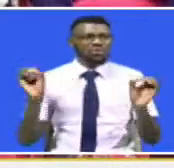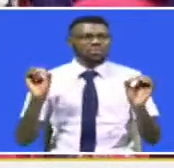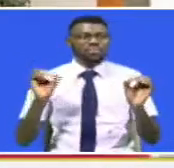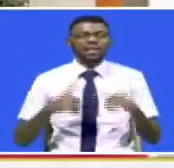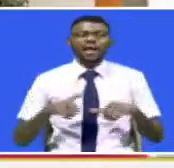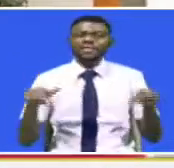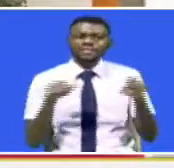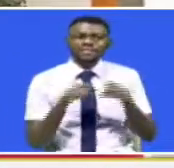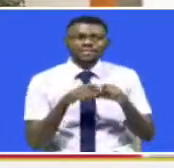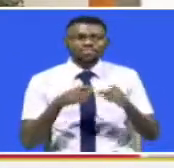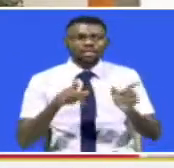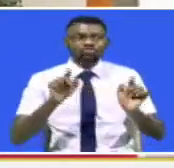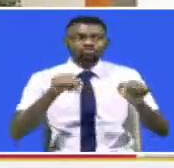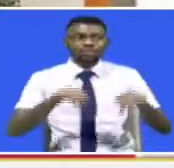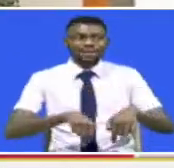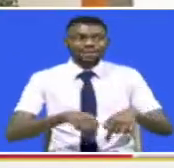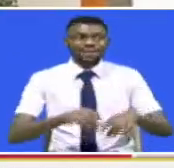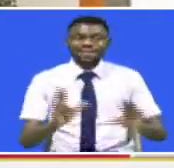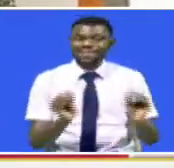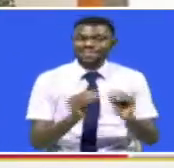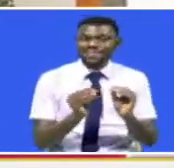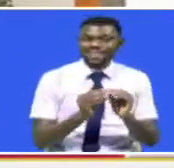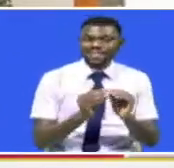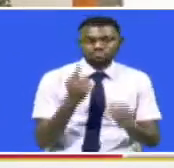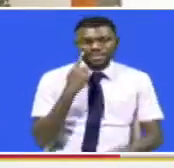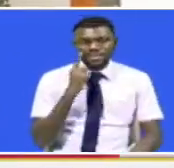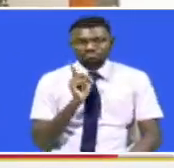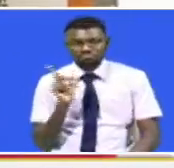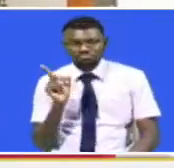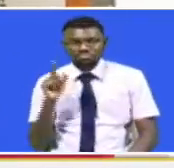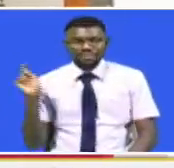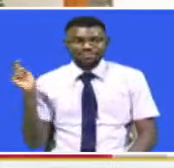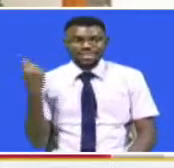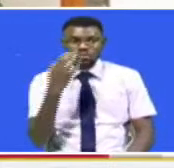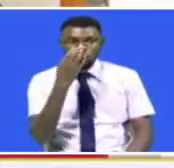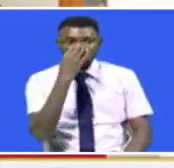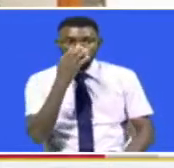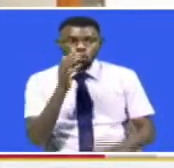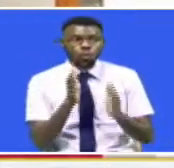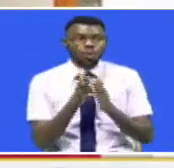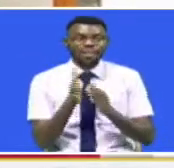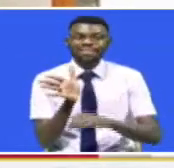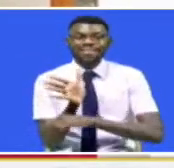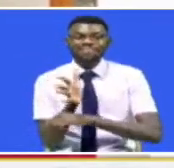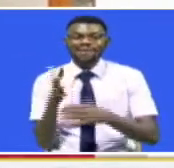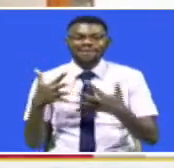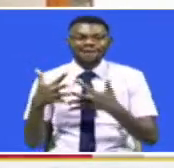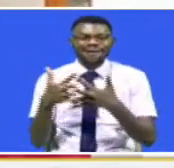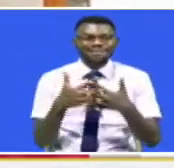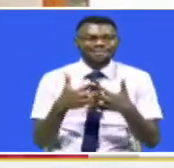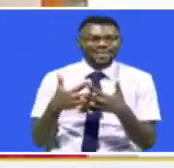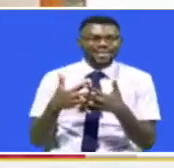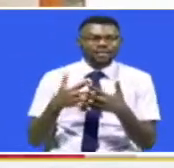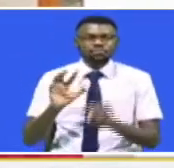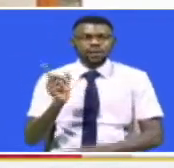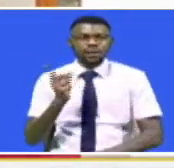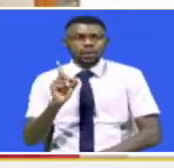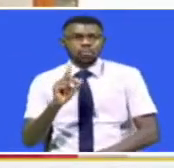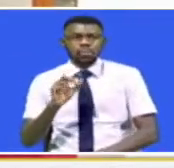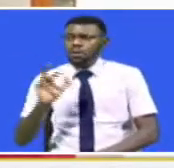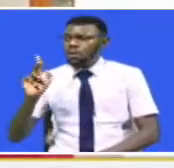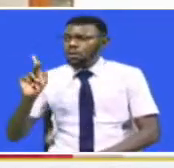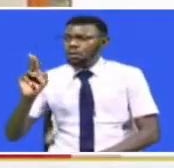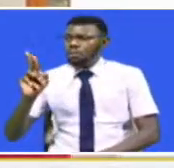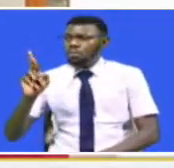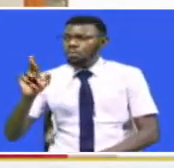iliyodhihirika wazi mapema leo kwenye mkutano kati ya Rais William Ruto na balozi huyo katika ikulu ya Nairobi. Kuria hakuwepo